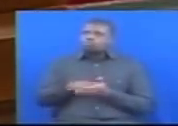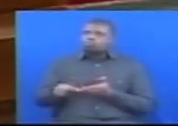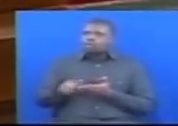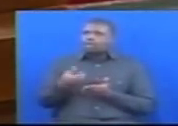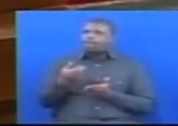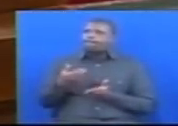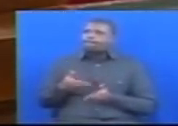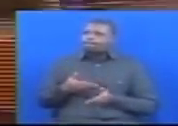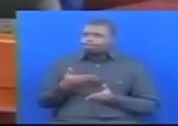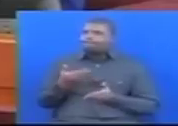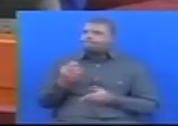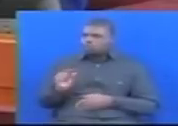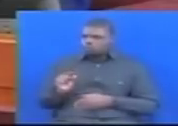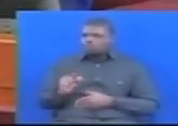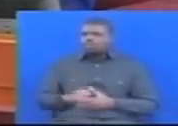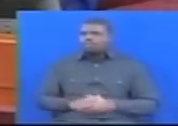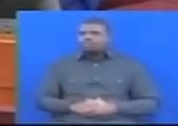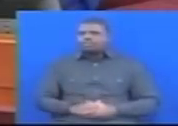bei anayoimudu.